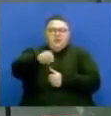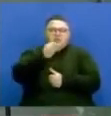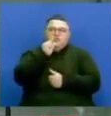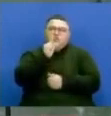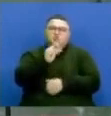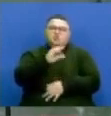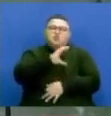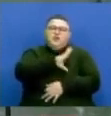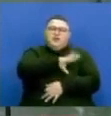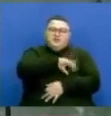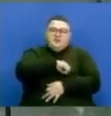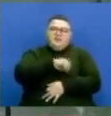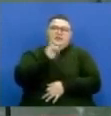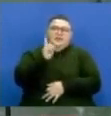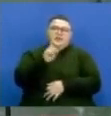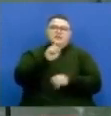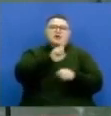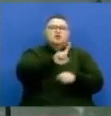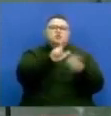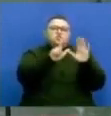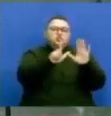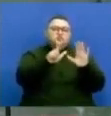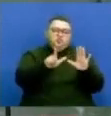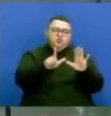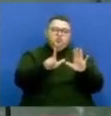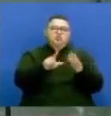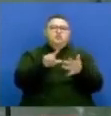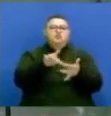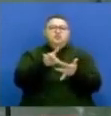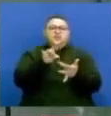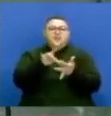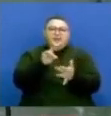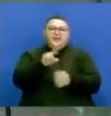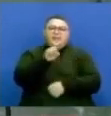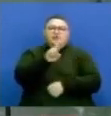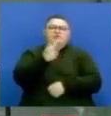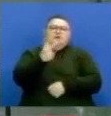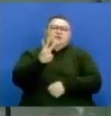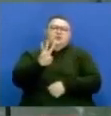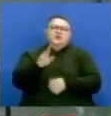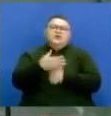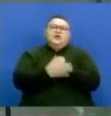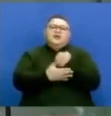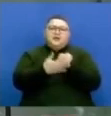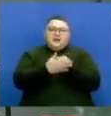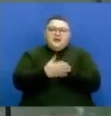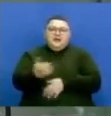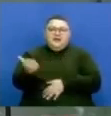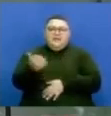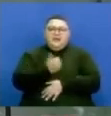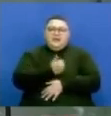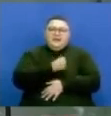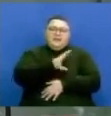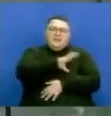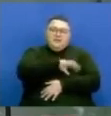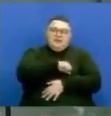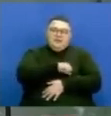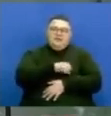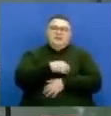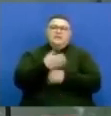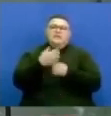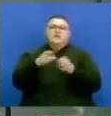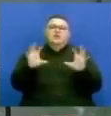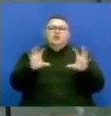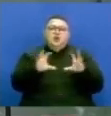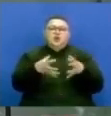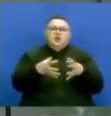Dari 177 negara yang mengikuti sidang, 143 negara menerima Palestina sebagai negara anggota PBB, 9